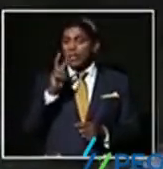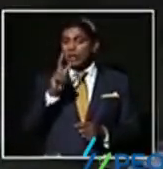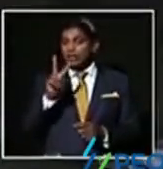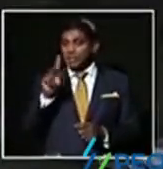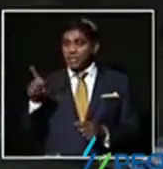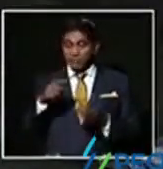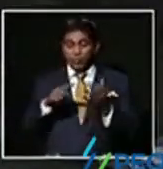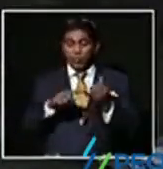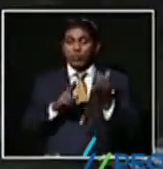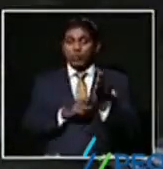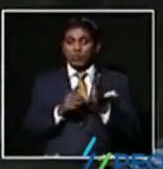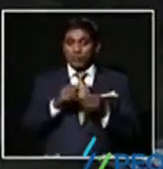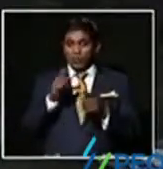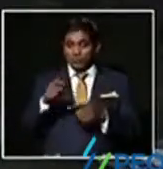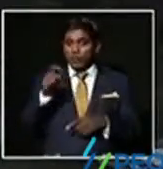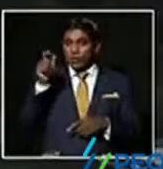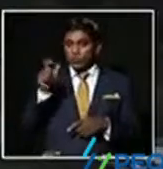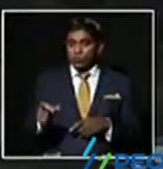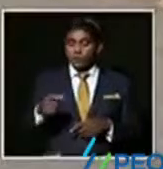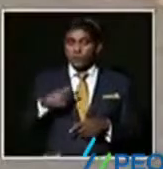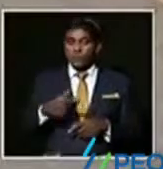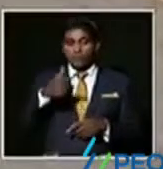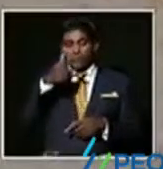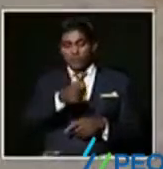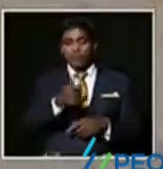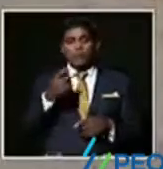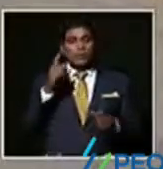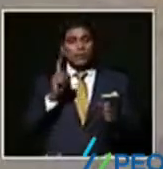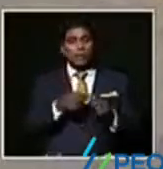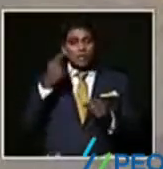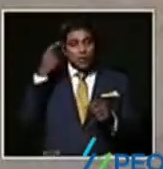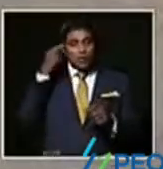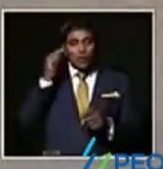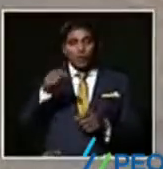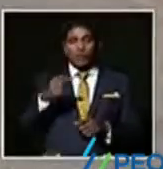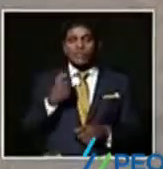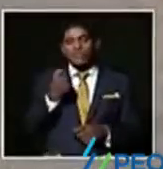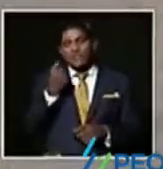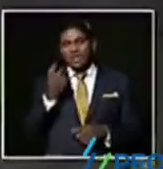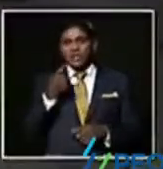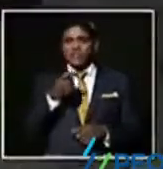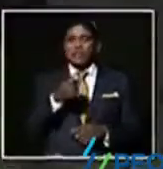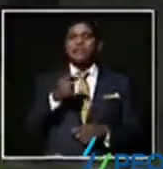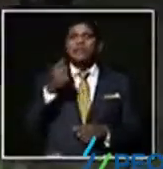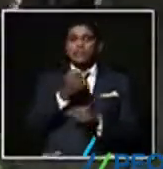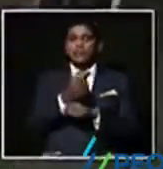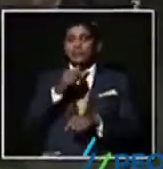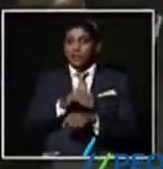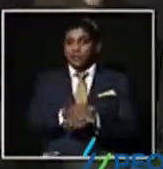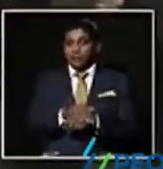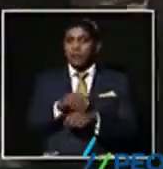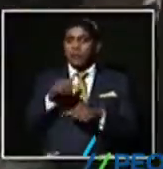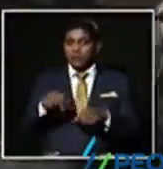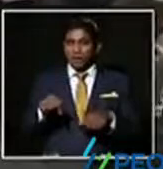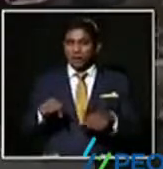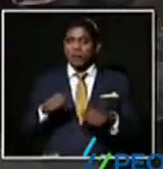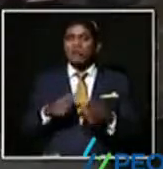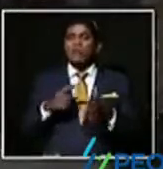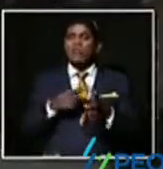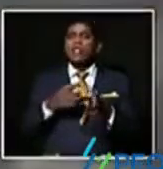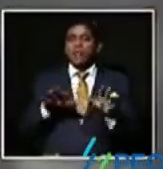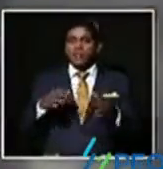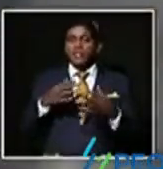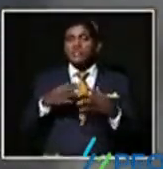උණවටුන ප්‍රදේශයේදී පුද්ගලයෙකු වෙඩි තබා ඝාතනය කිරීම සම්බන්ධයෙන් සැකකරුවෙකු ලෙස අත්අඩංගුවටගෙන මේ වන විට ඇප ලබා සිටින